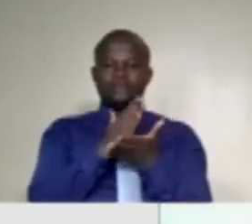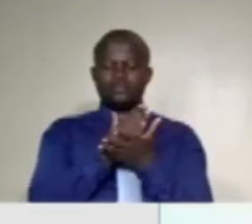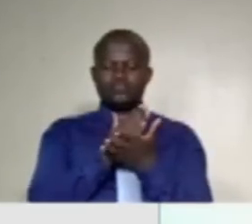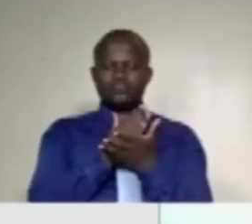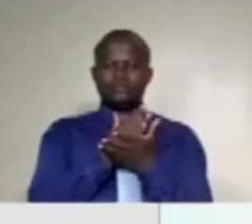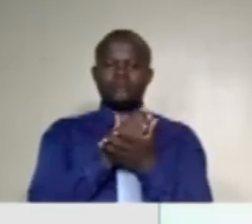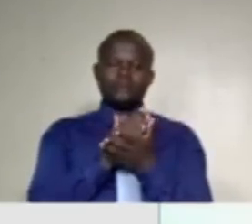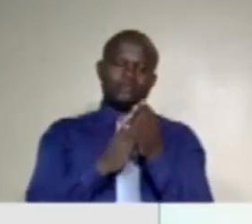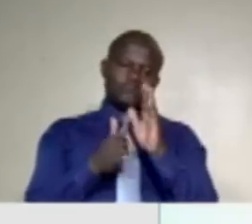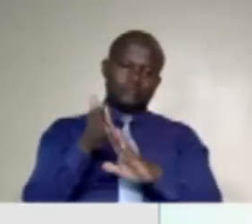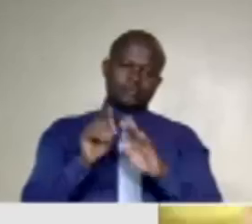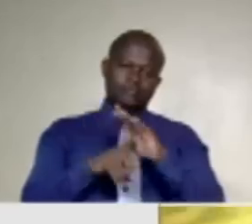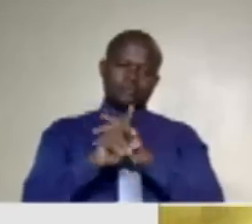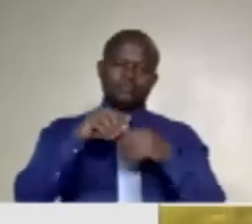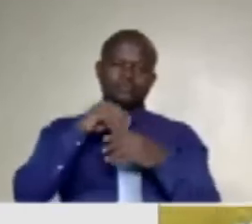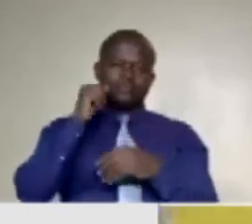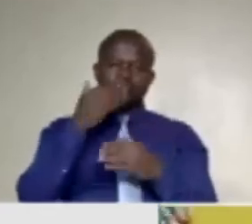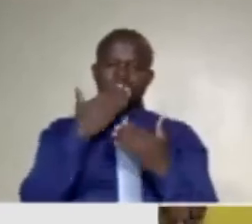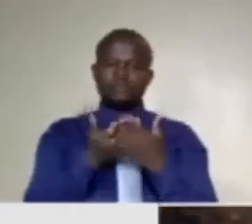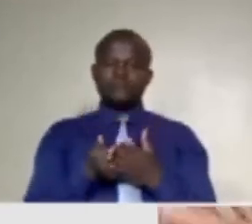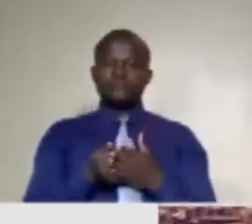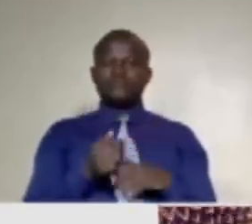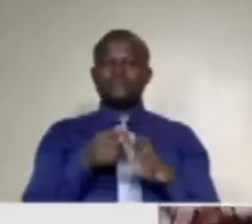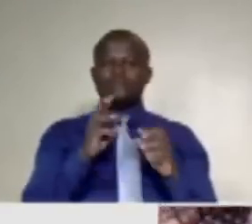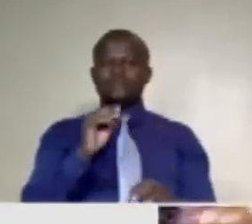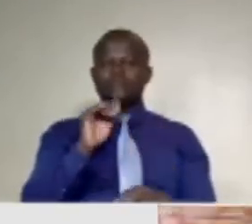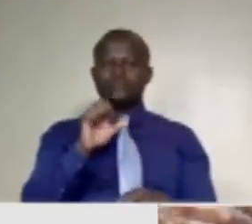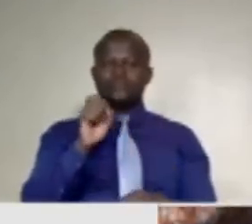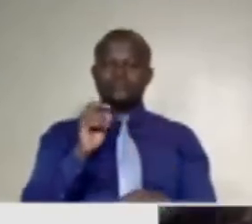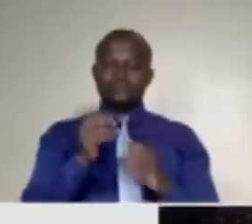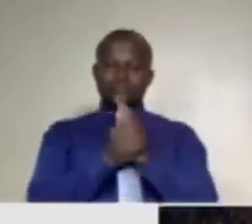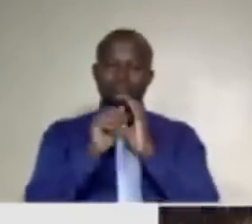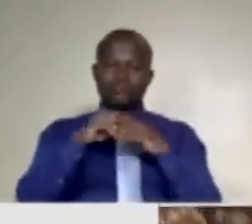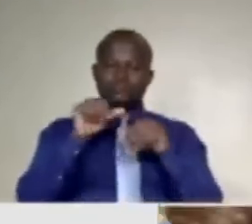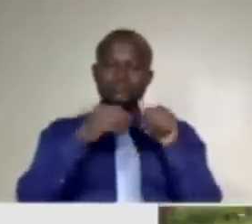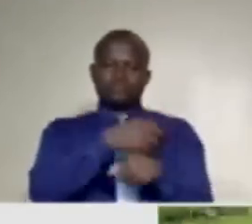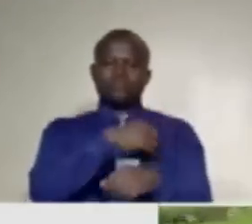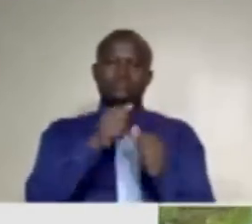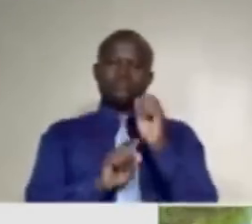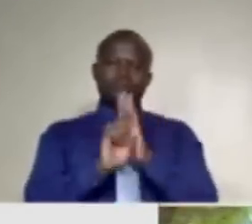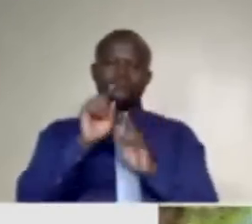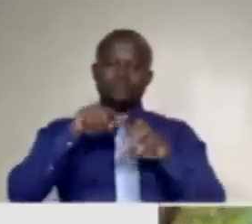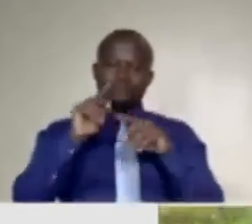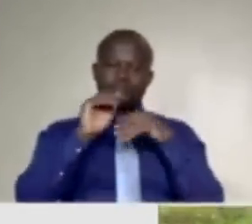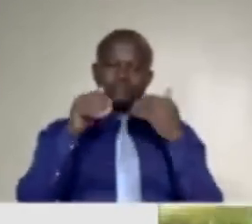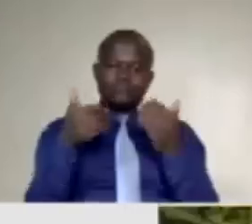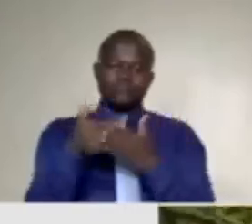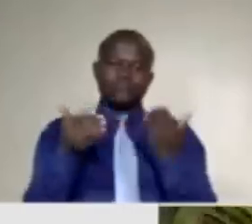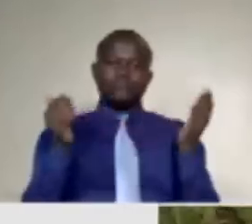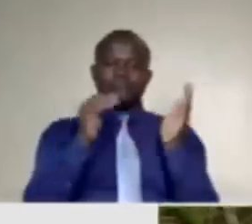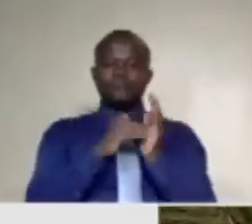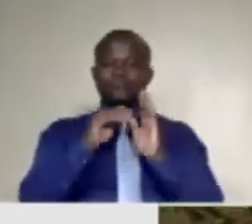yahita yinjira muri ejo heza. Ku rundi ruhande Wilson tumusimeye impuguke mu bijyanye n'ubukungu n'iterambere nshingiye ku muturage